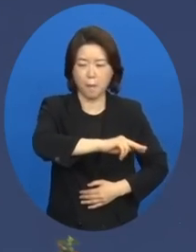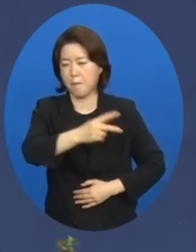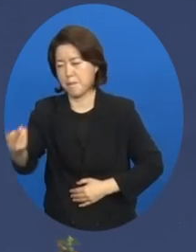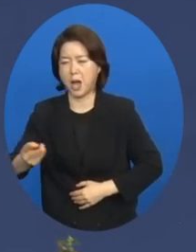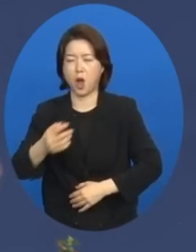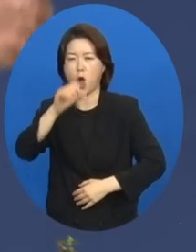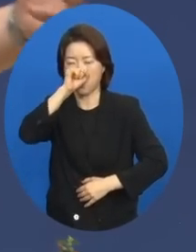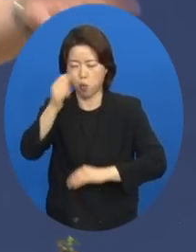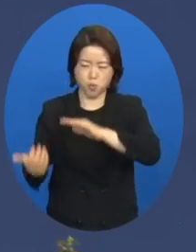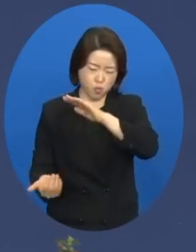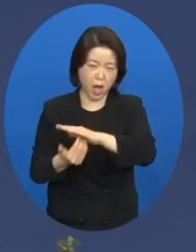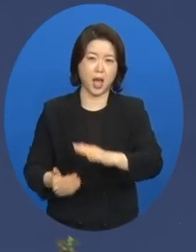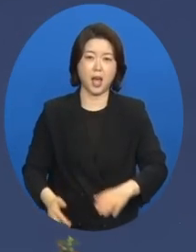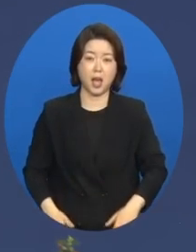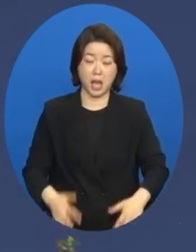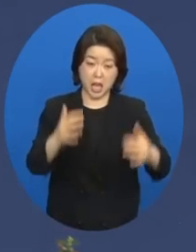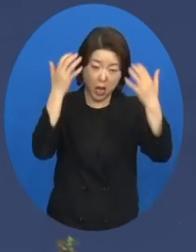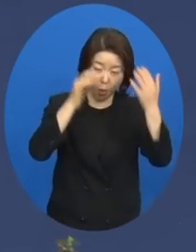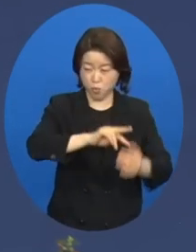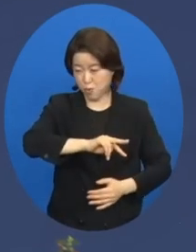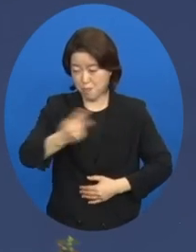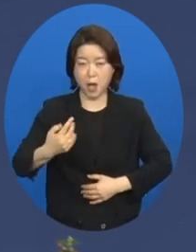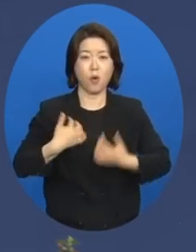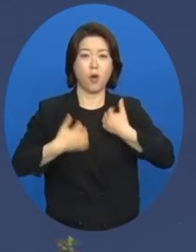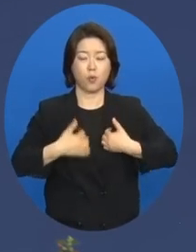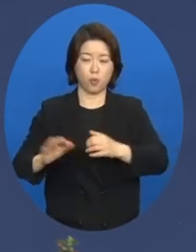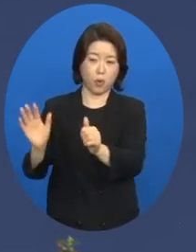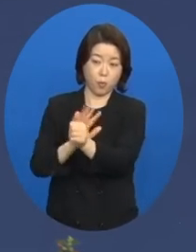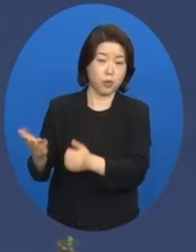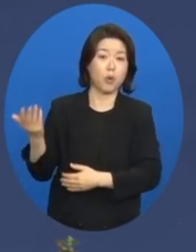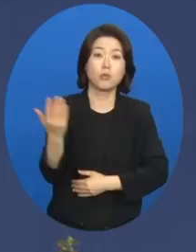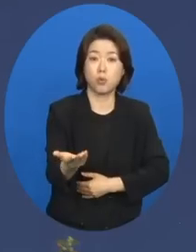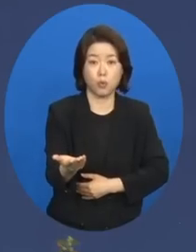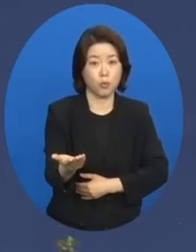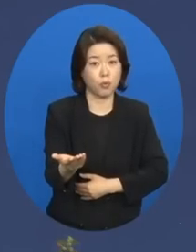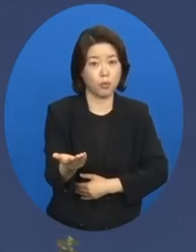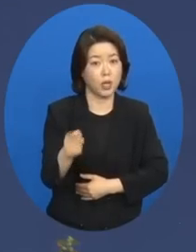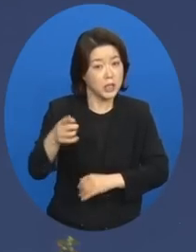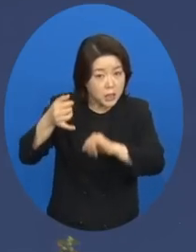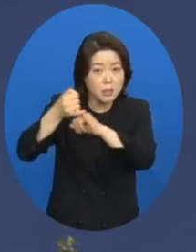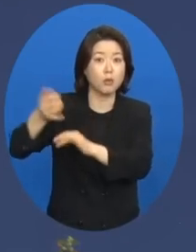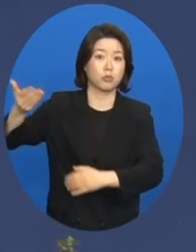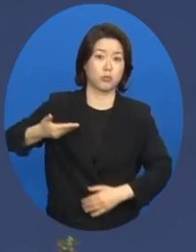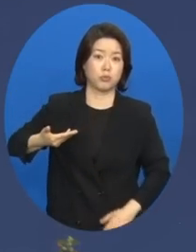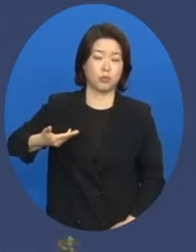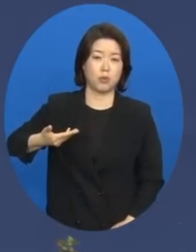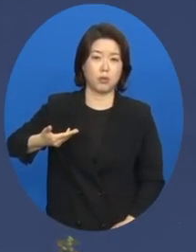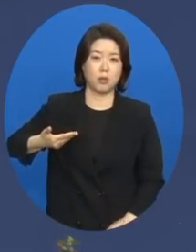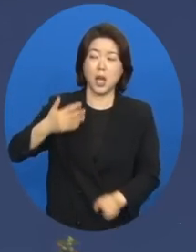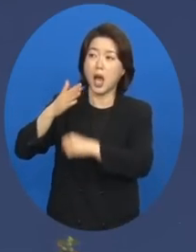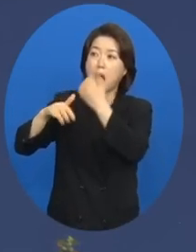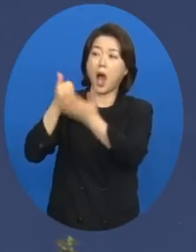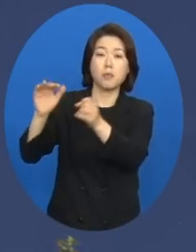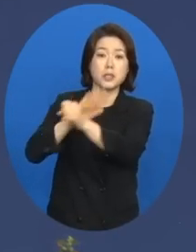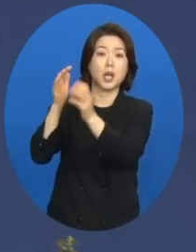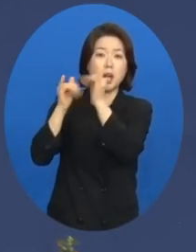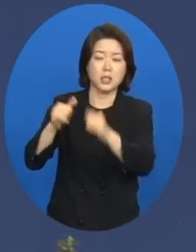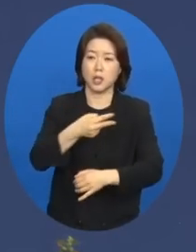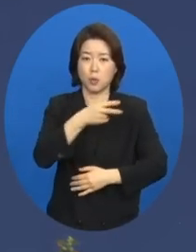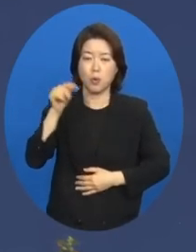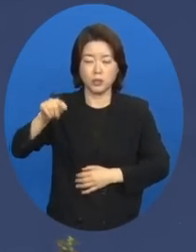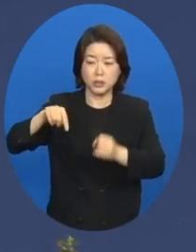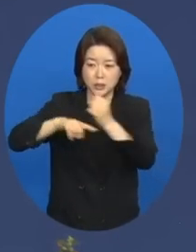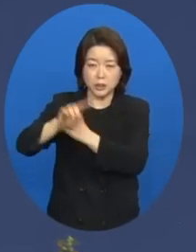해주시고 고통을 바꾸어서 기쁨과 위로가 되게 해주시겠다. 이 약속이에요. 하나님을 사랑하는 자, 곧 그